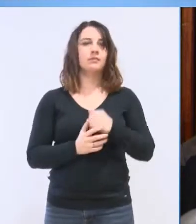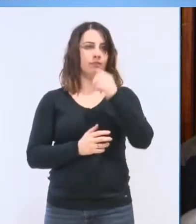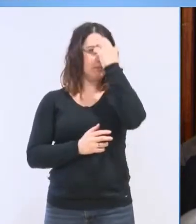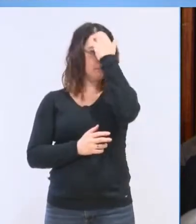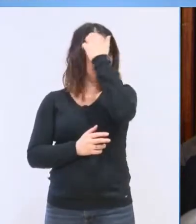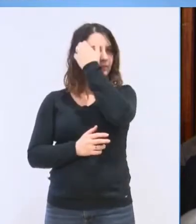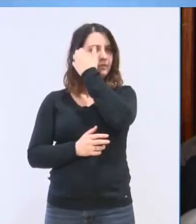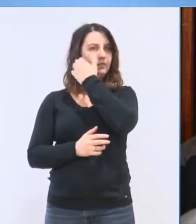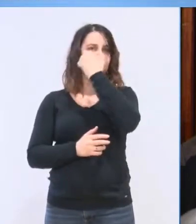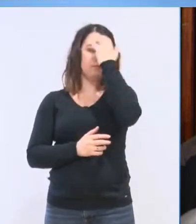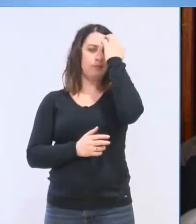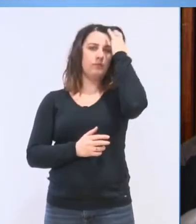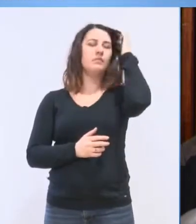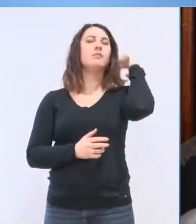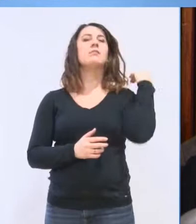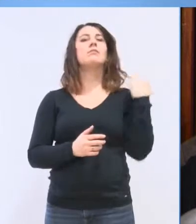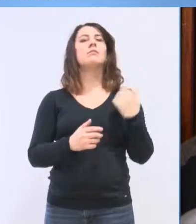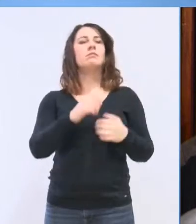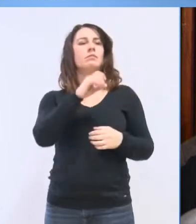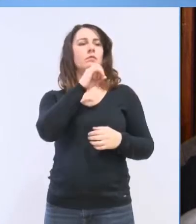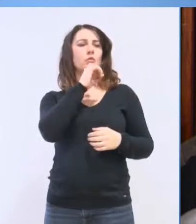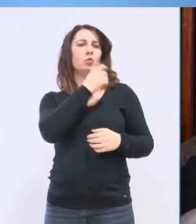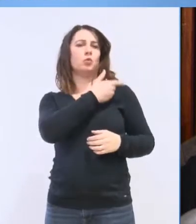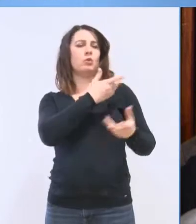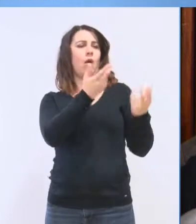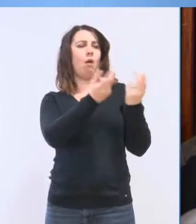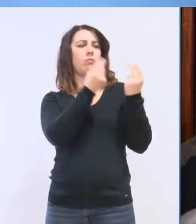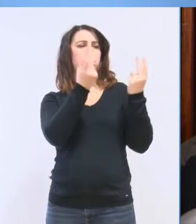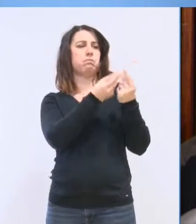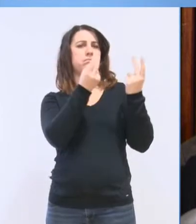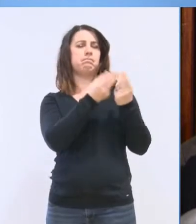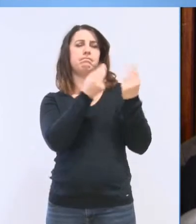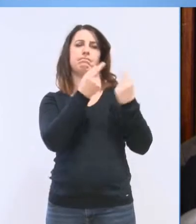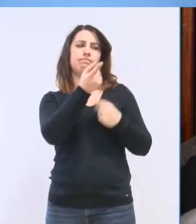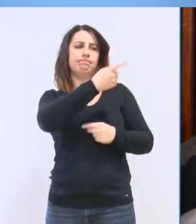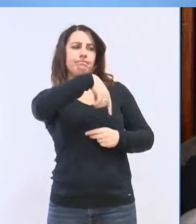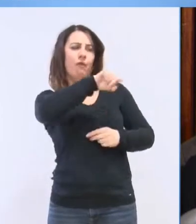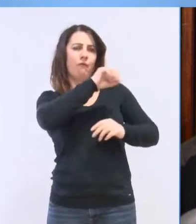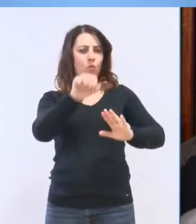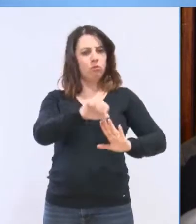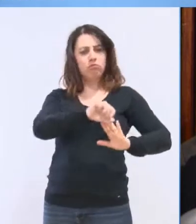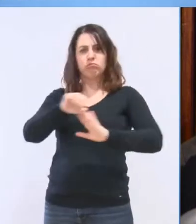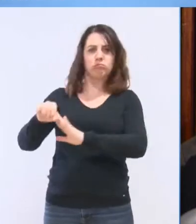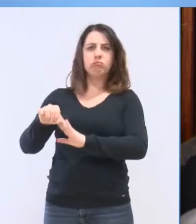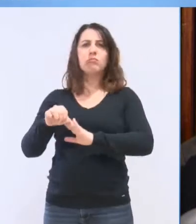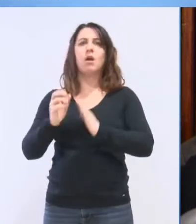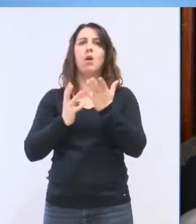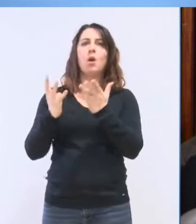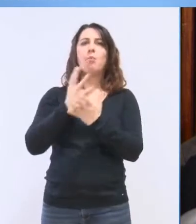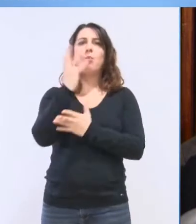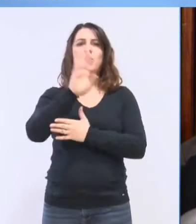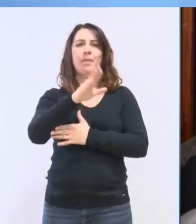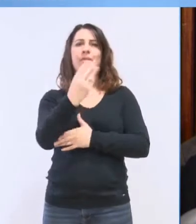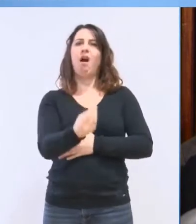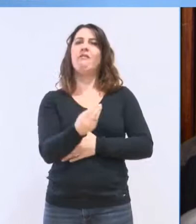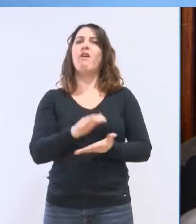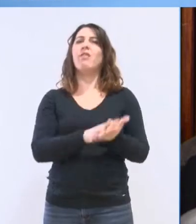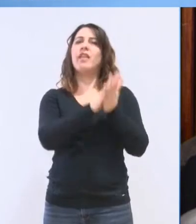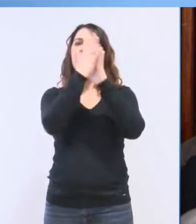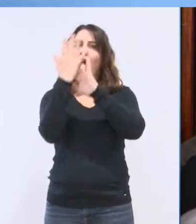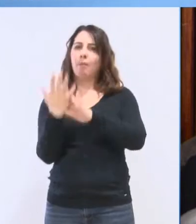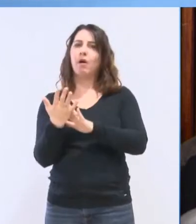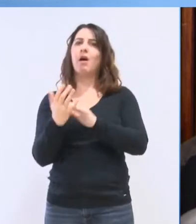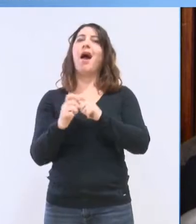Vous avez dit dans les délibérations que vous vous concentrez sur le développement de projets autour de l'enfant avant